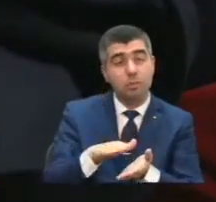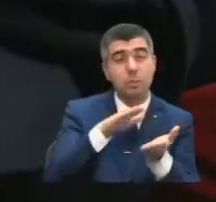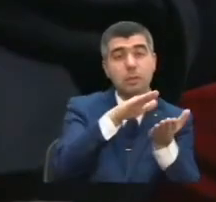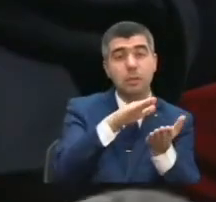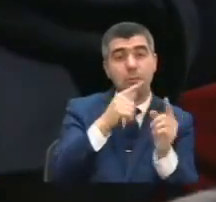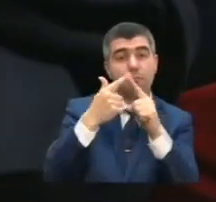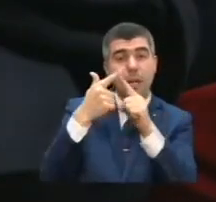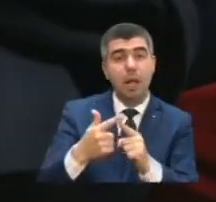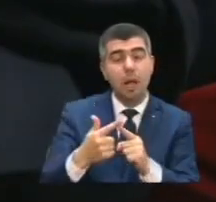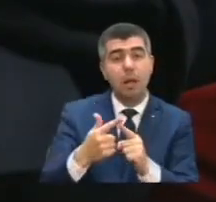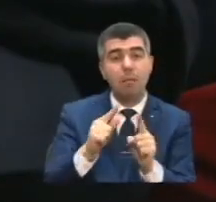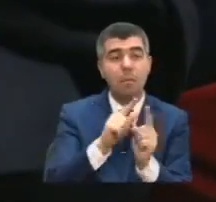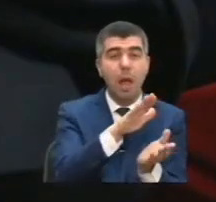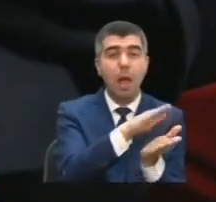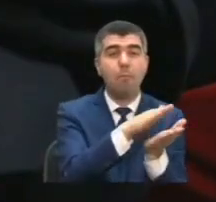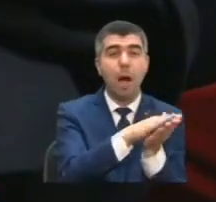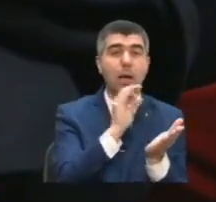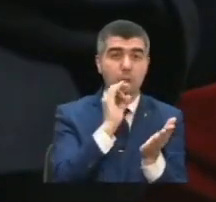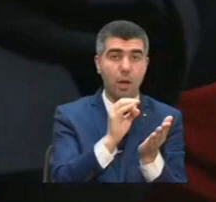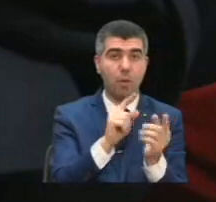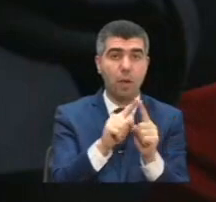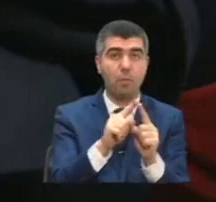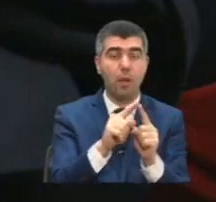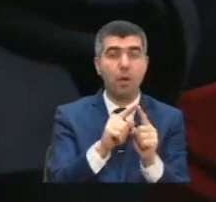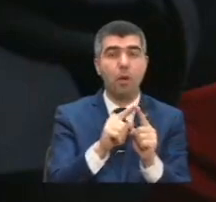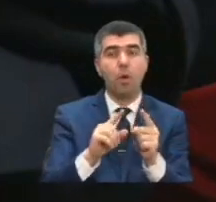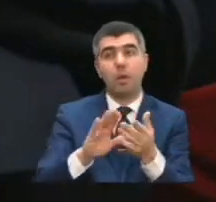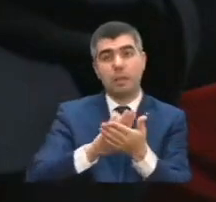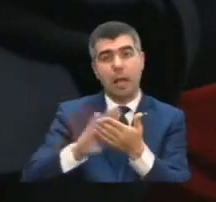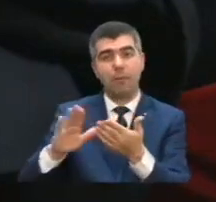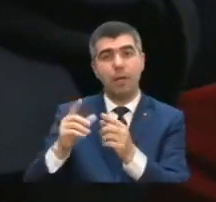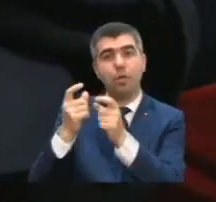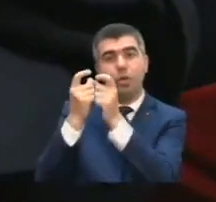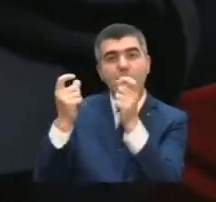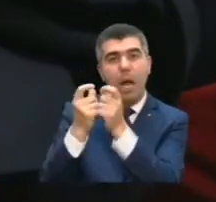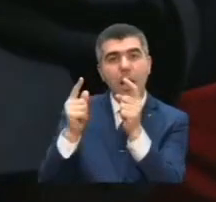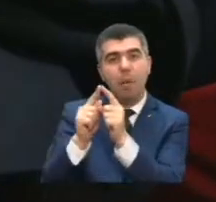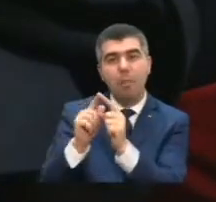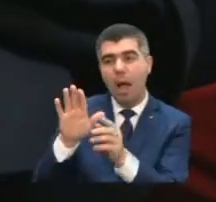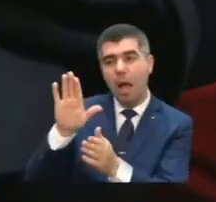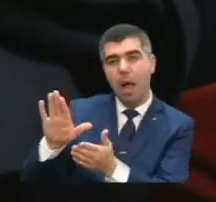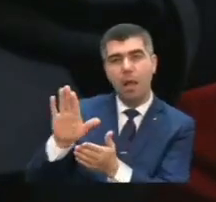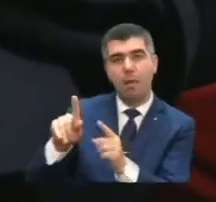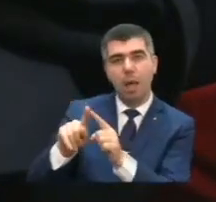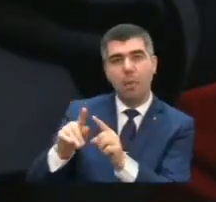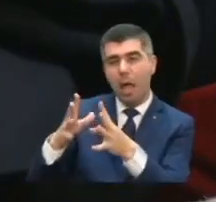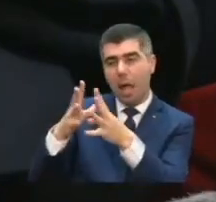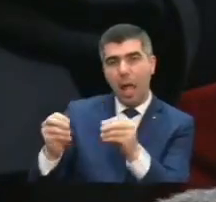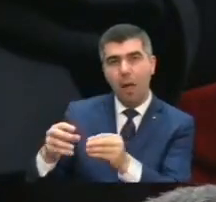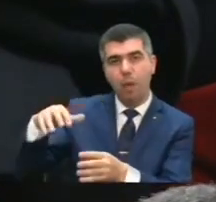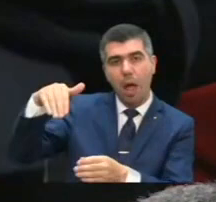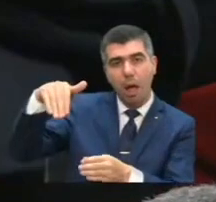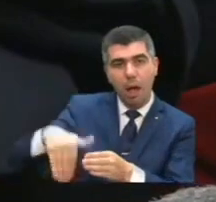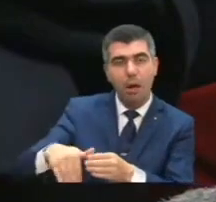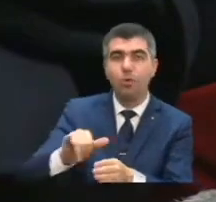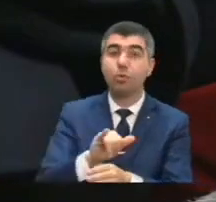كان عندنا احد الاشكالات، تيسالموا المقلع تيمشي وتيبقى هذيك المنطقه. الان عندنا كفاله ماليه اللي غتسمح لنا